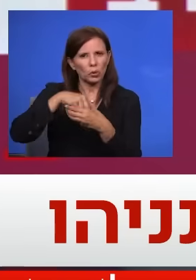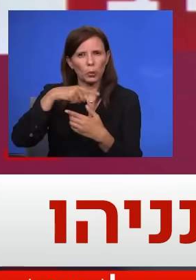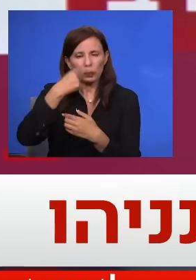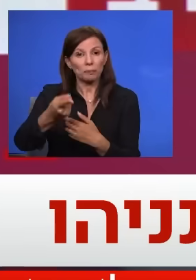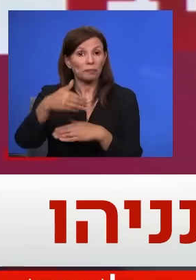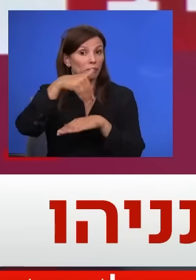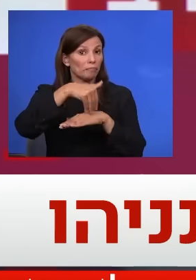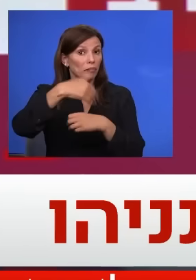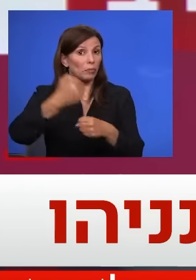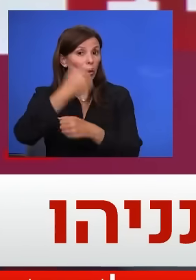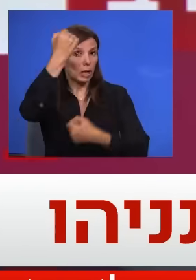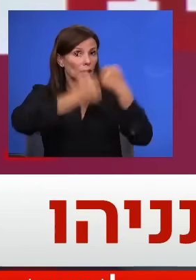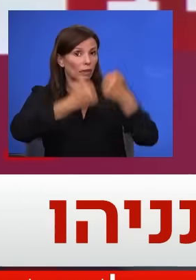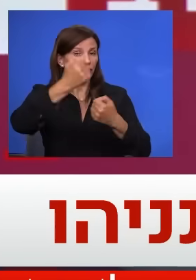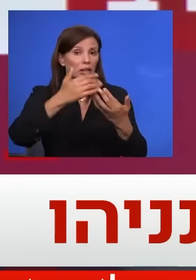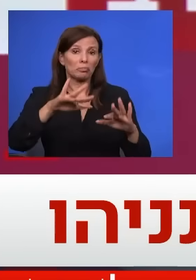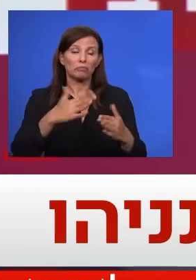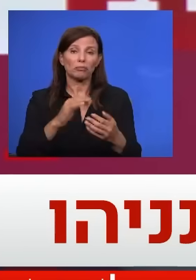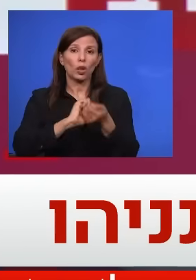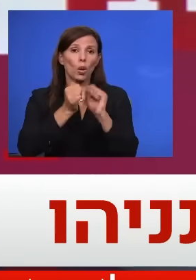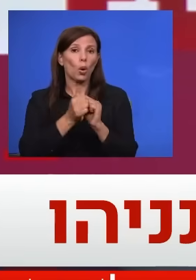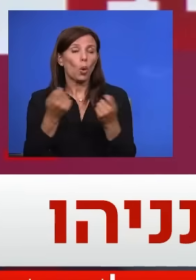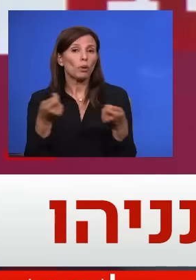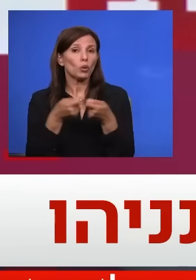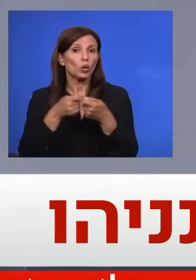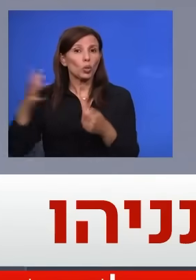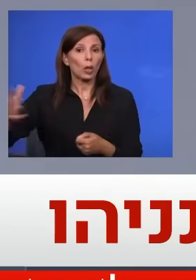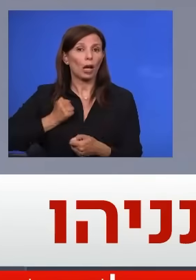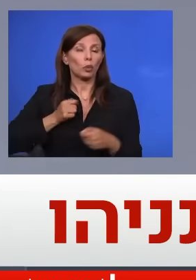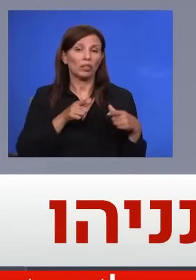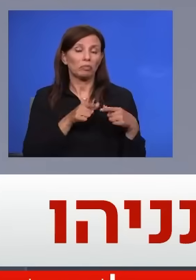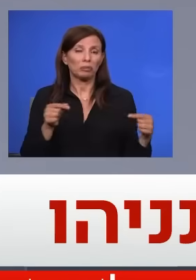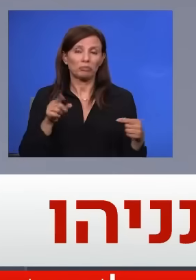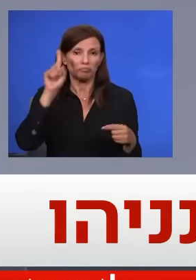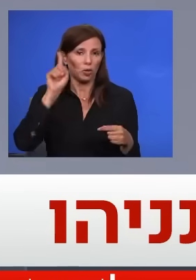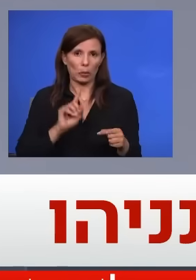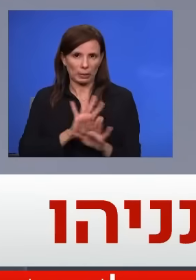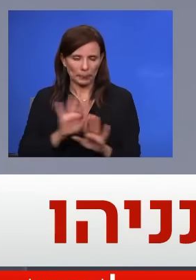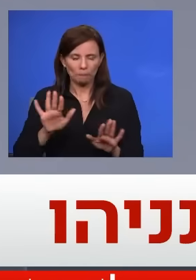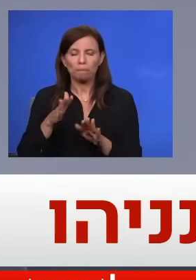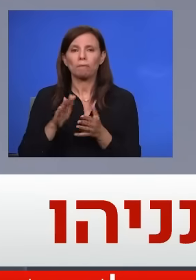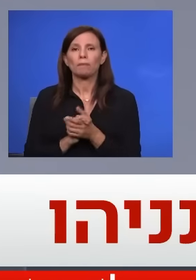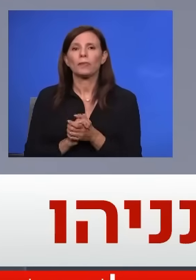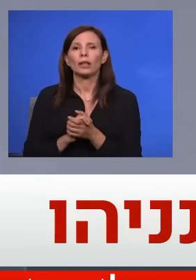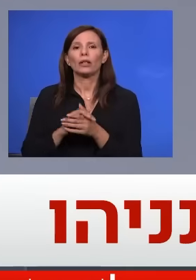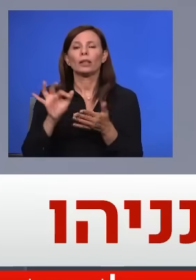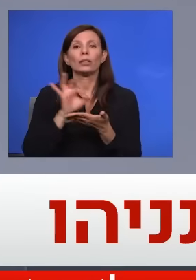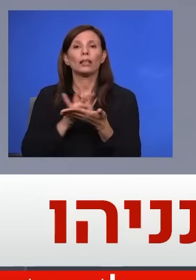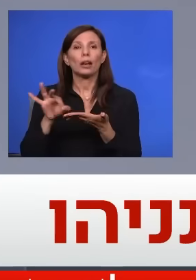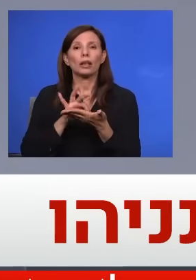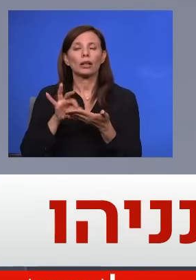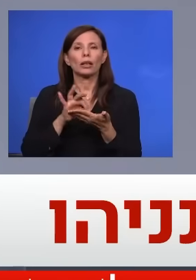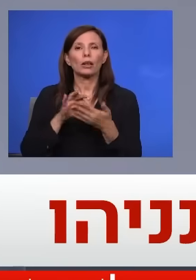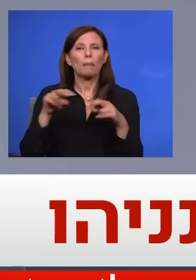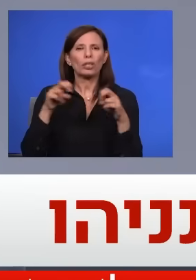של צהל או בדיווח בעניין החטופים ברצועה? אנחנו רוצים לפתוח בעדכונים שלך, רועי שרון, פרשננו לעניין הצבא. ומה